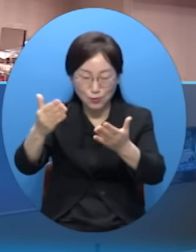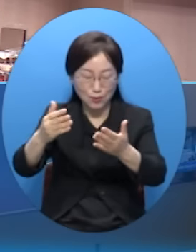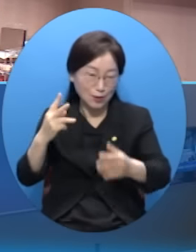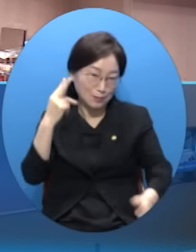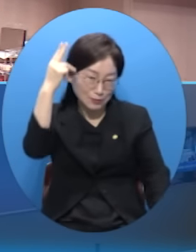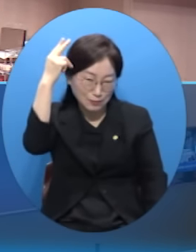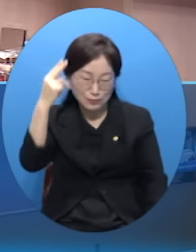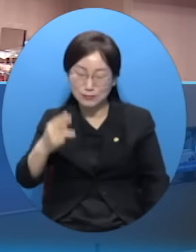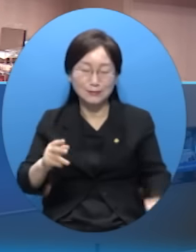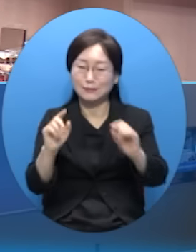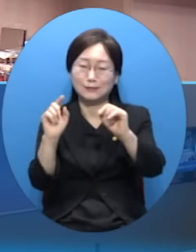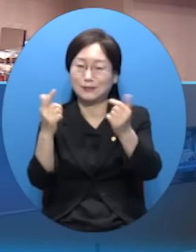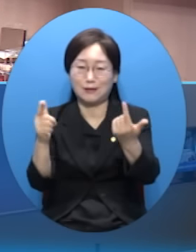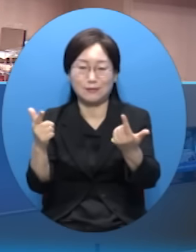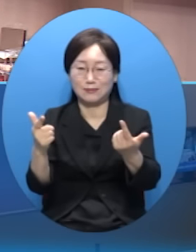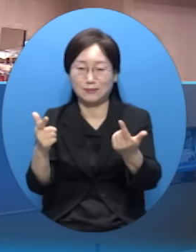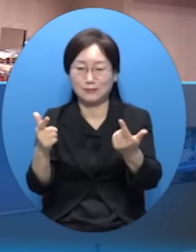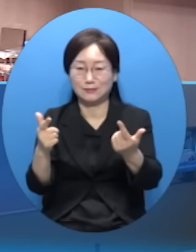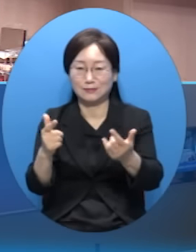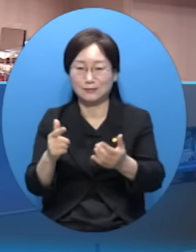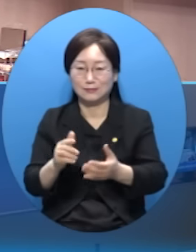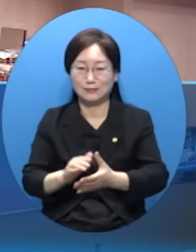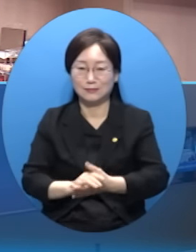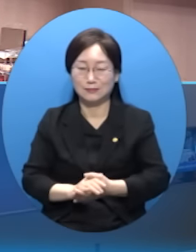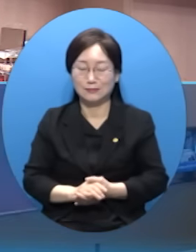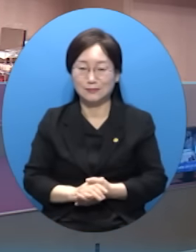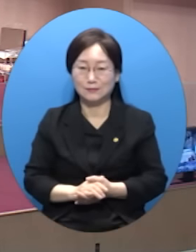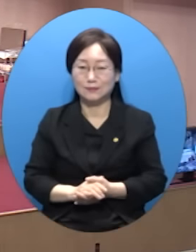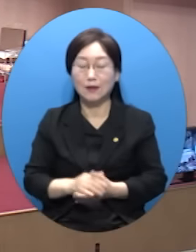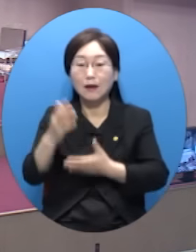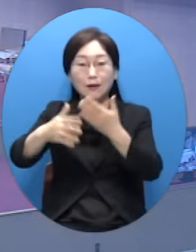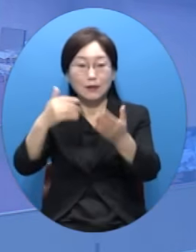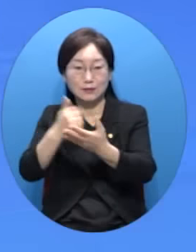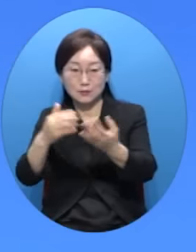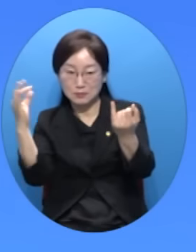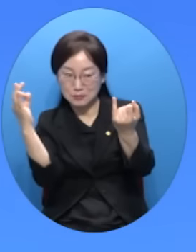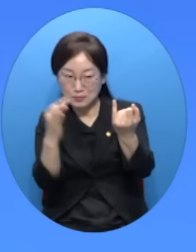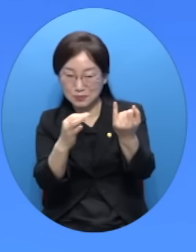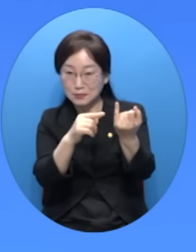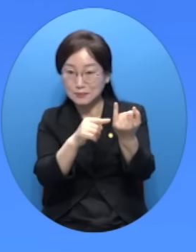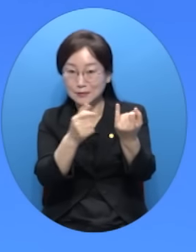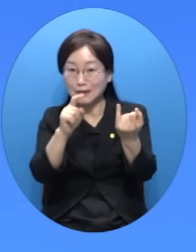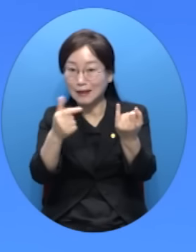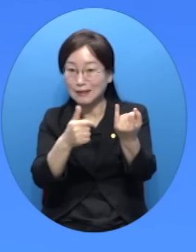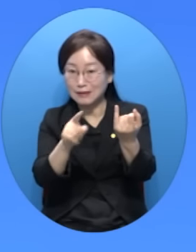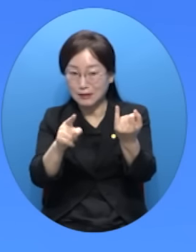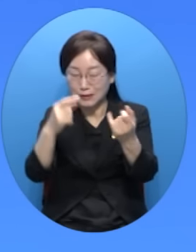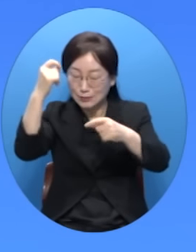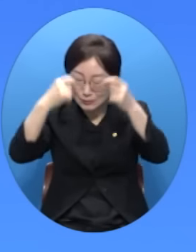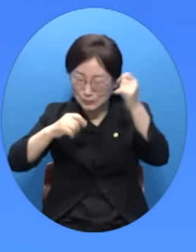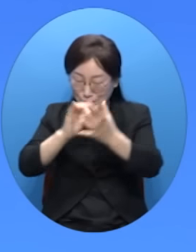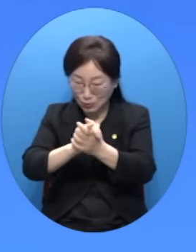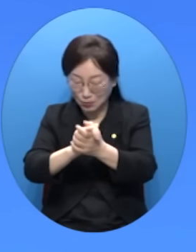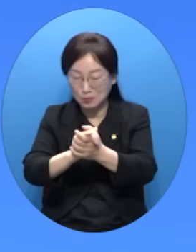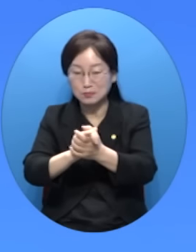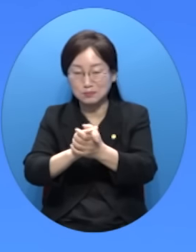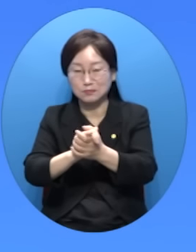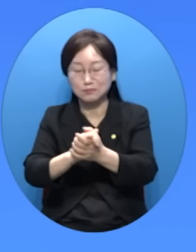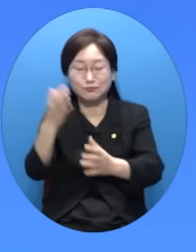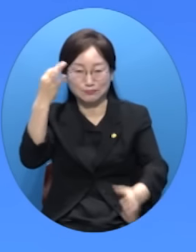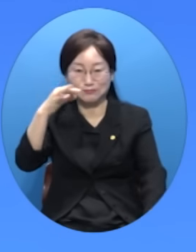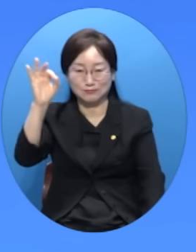그의 머리에 대지 아니하겠나이다. 하나님께서는 이 한나의 눈물의 기도를 들으시고